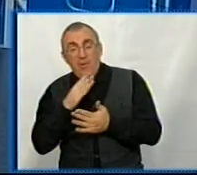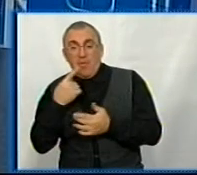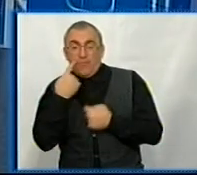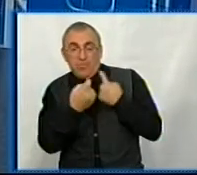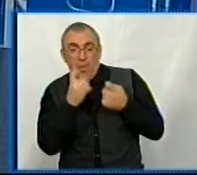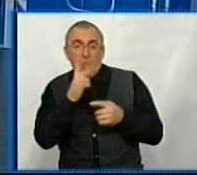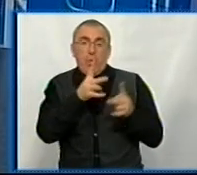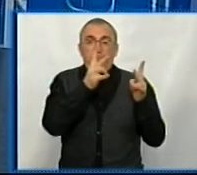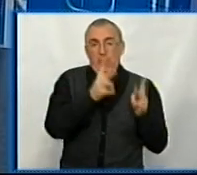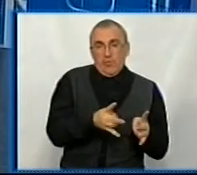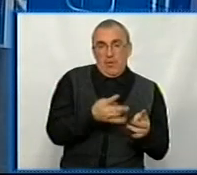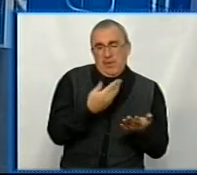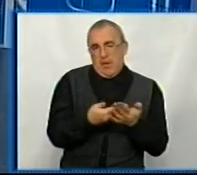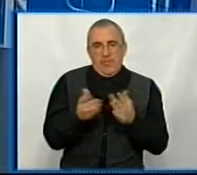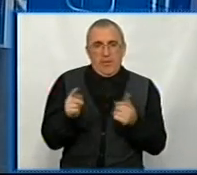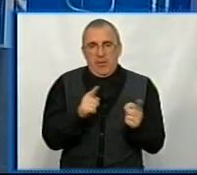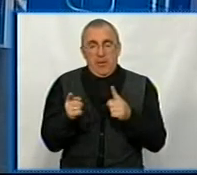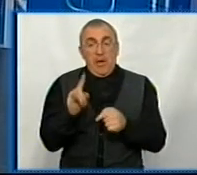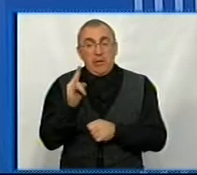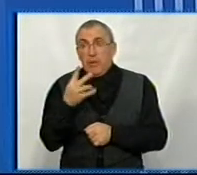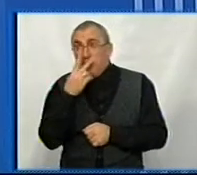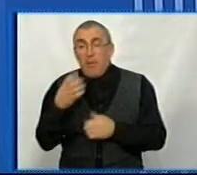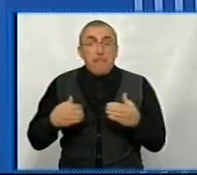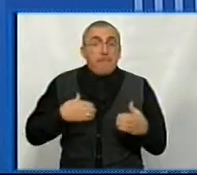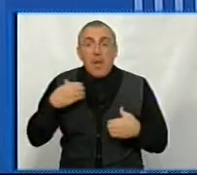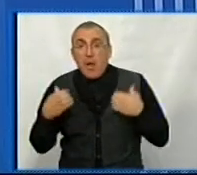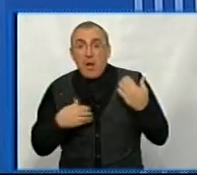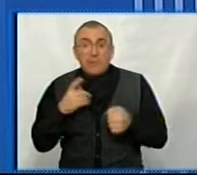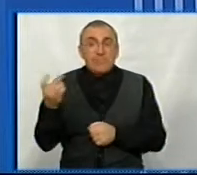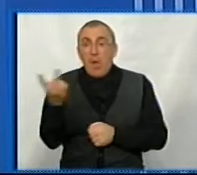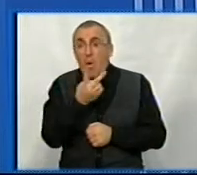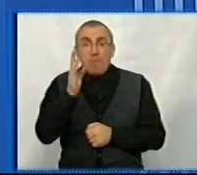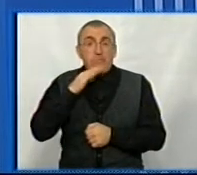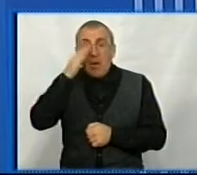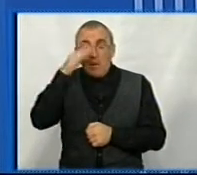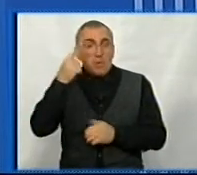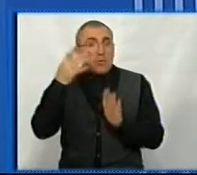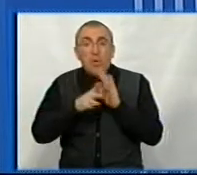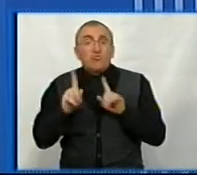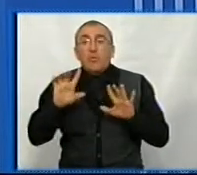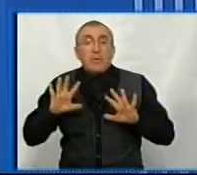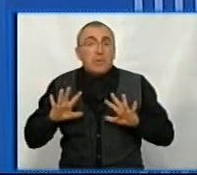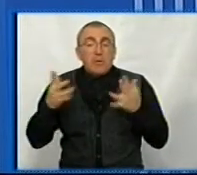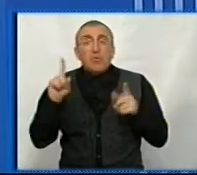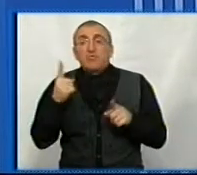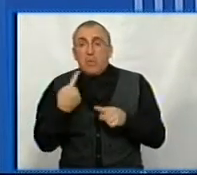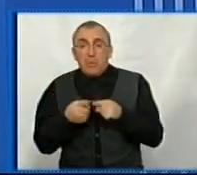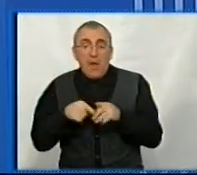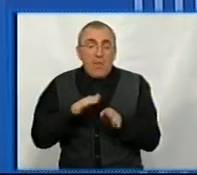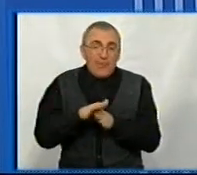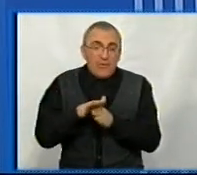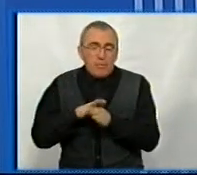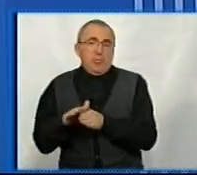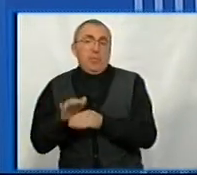хтось є постраждалим, наприклад. І дитина просто переживає за обох батьків, вона не розуміє, що трапилося, чому так